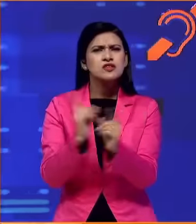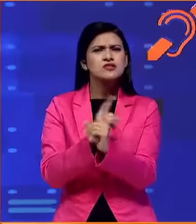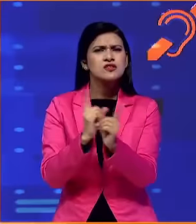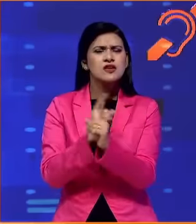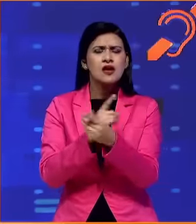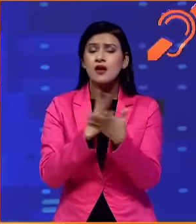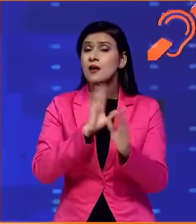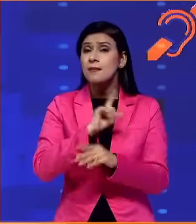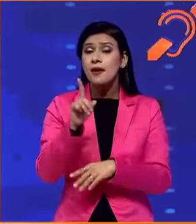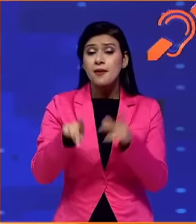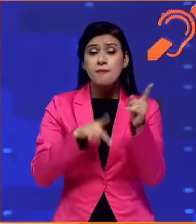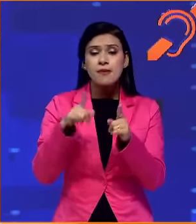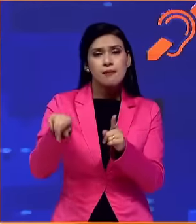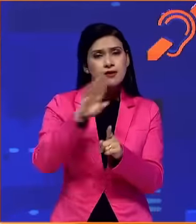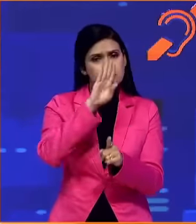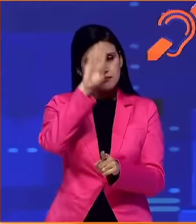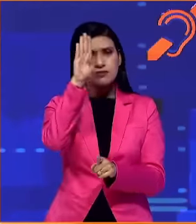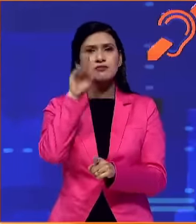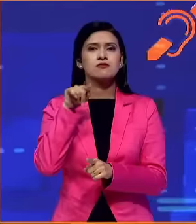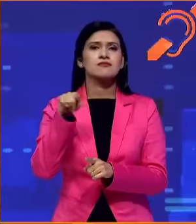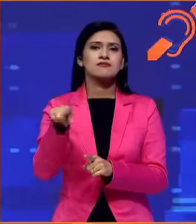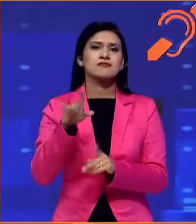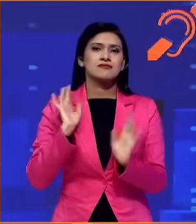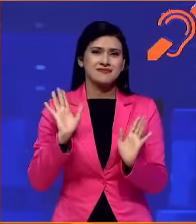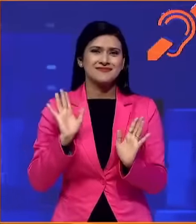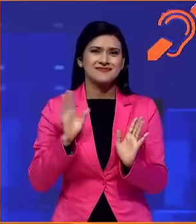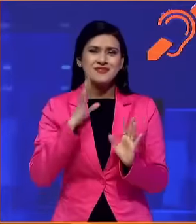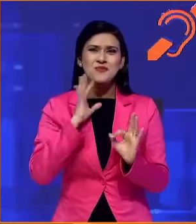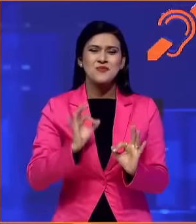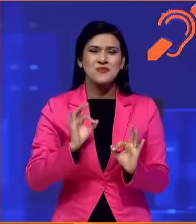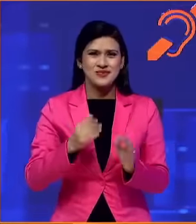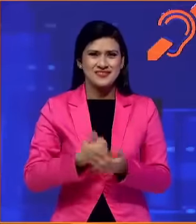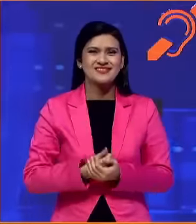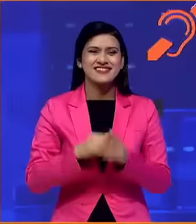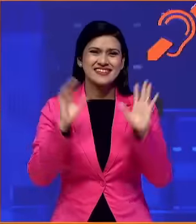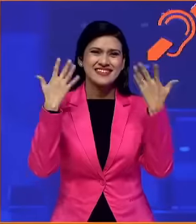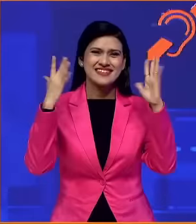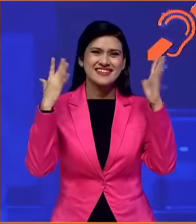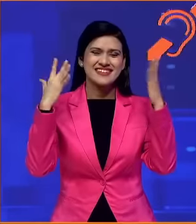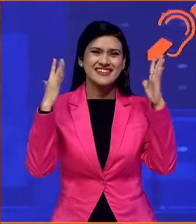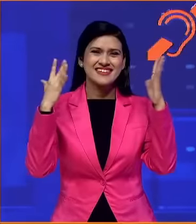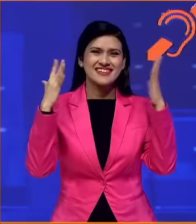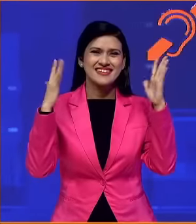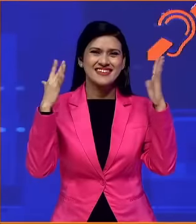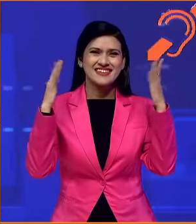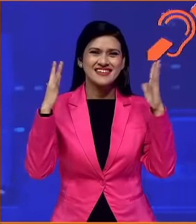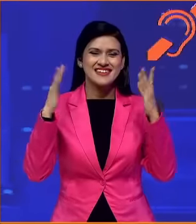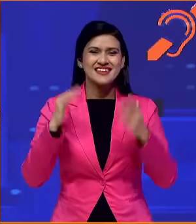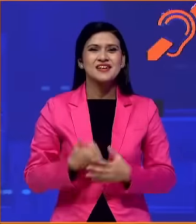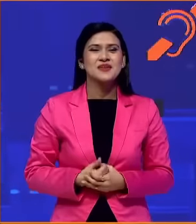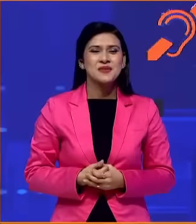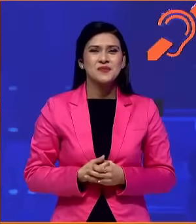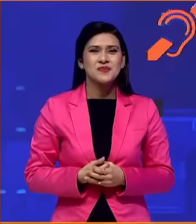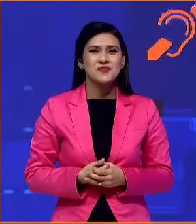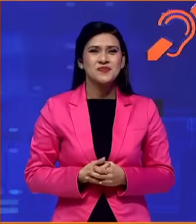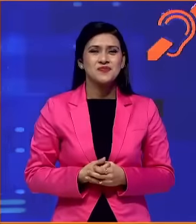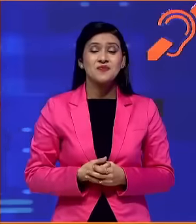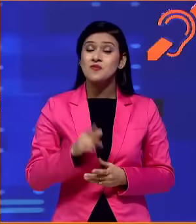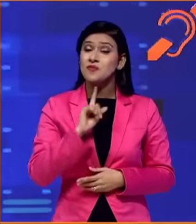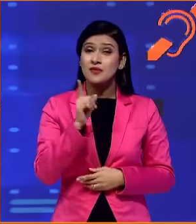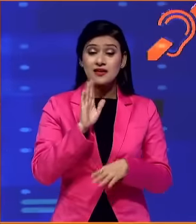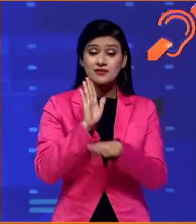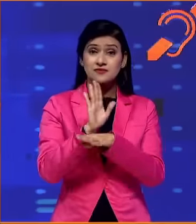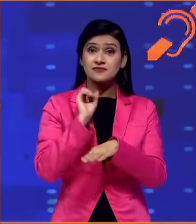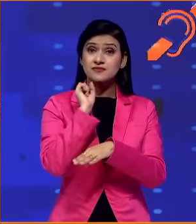हैं।हमसभीकोयहबातयादरखनीचाहिए। आपकीपार्टीकेलोग ऐसीबातेंस्वीकारनहींकरते।अशोक